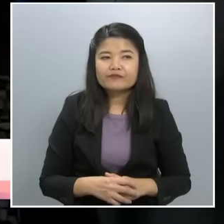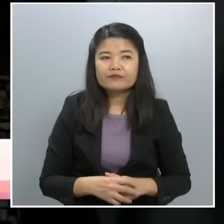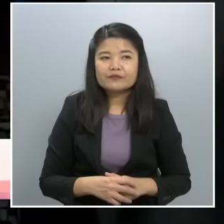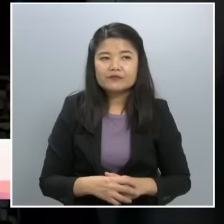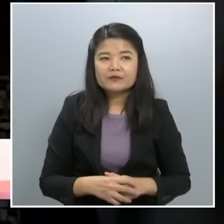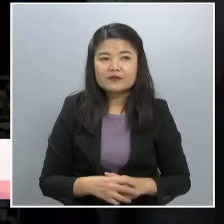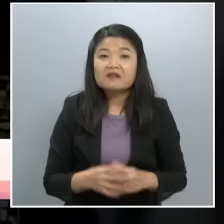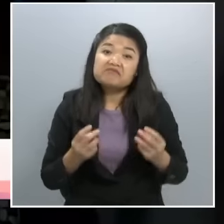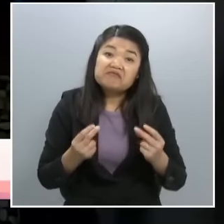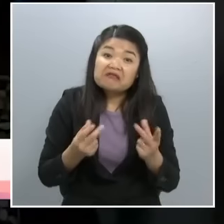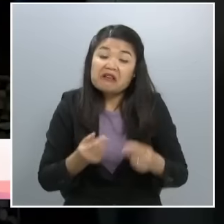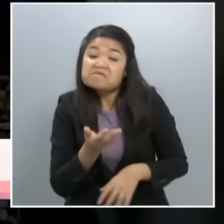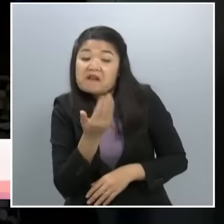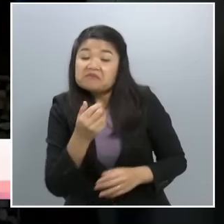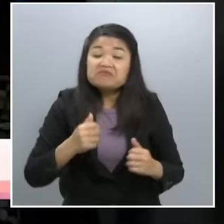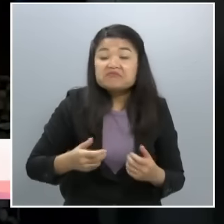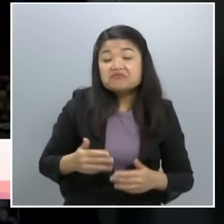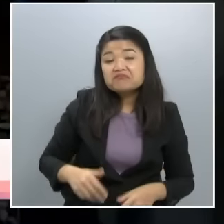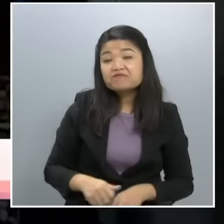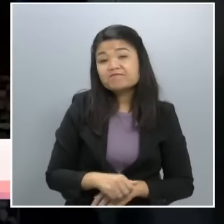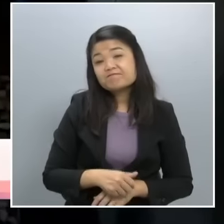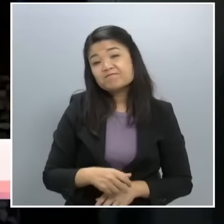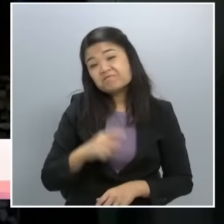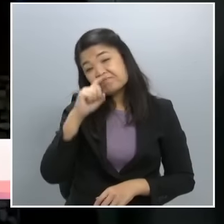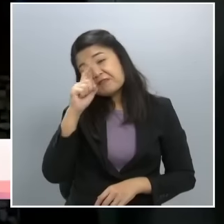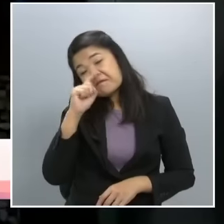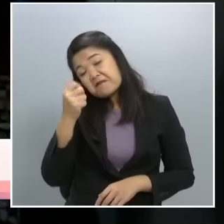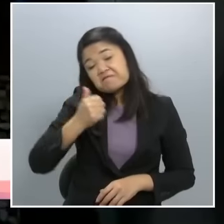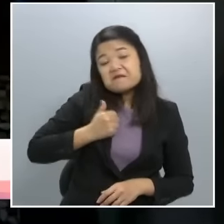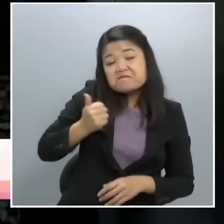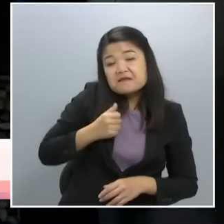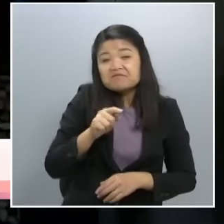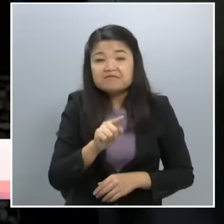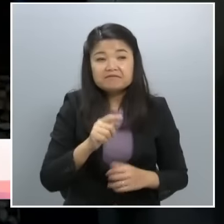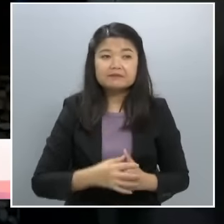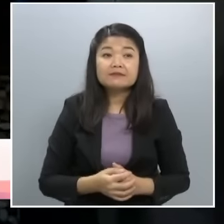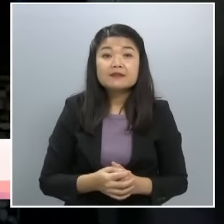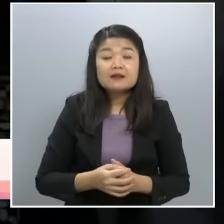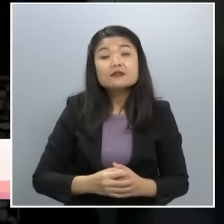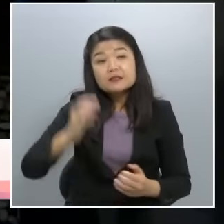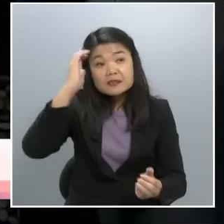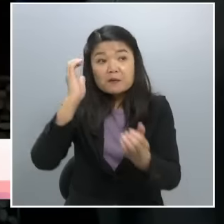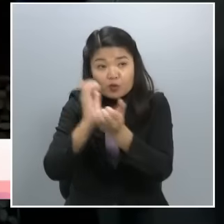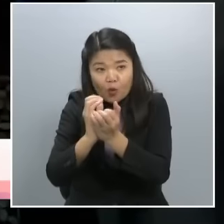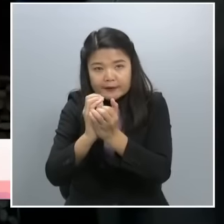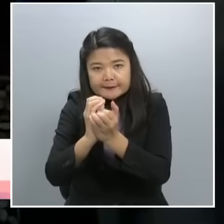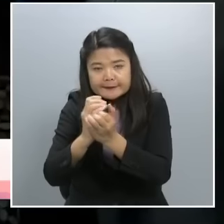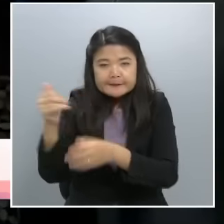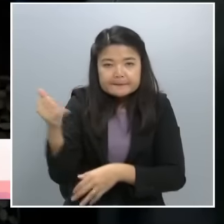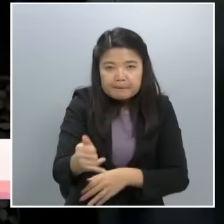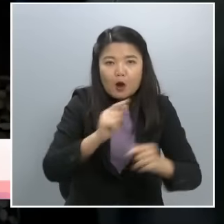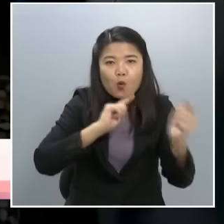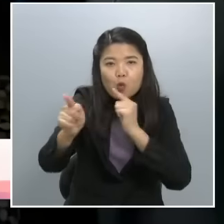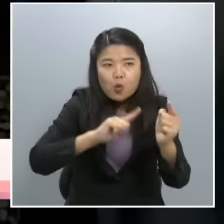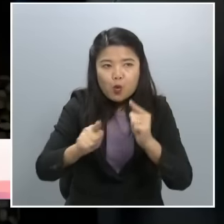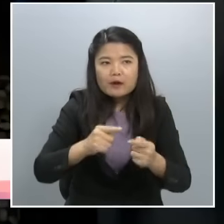นี่มาเต้นยั่วอยู่หน้าบ้านนะคะเปิดเพลงเสียงดังแบบนี้ค่ะจนต้องมีตำรวจเข้ามาไกล่เกลี่ยแต่ก็ยังไม่หยุดพ